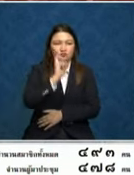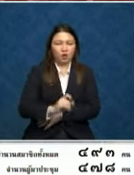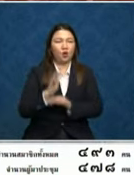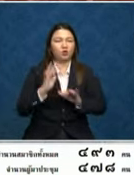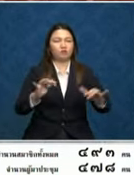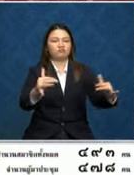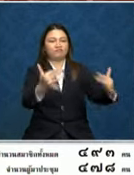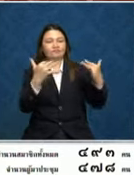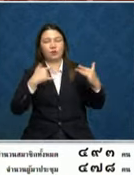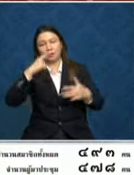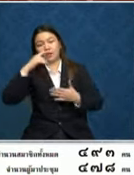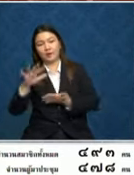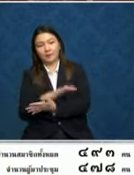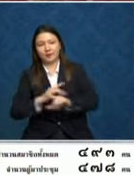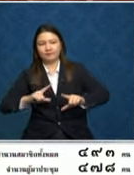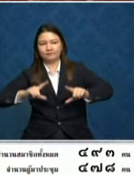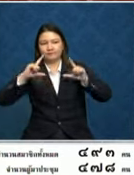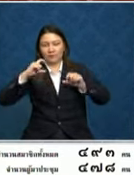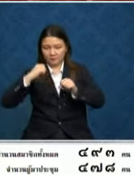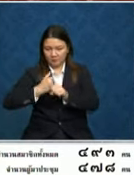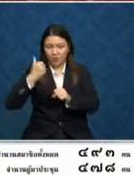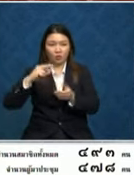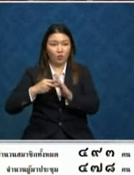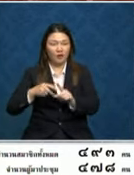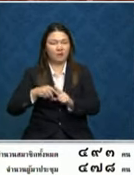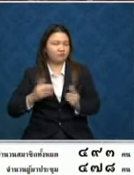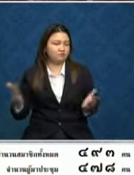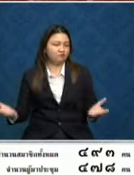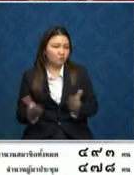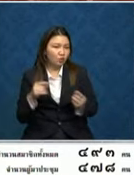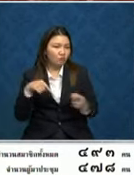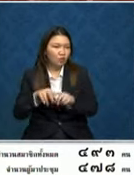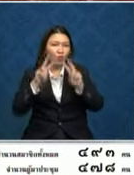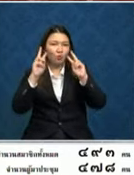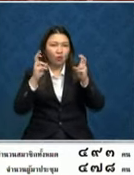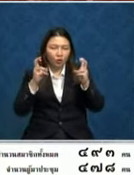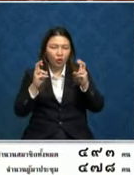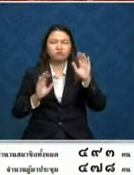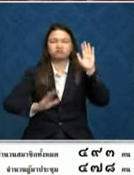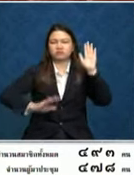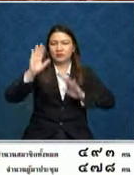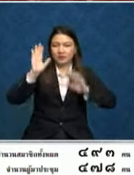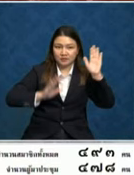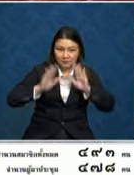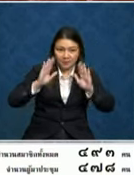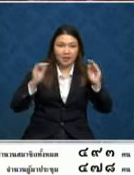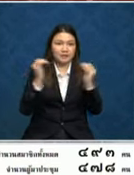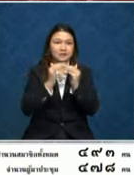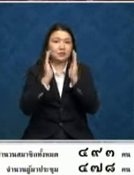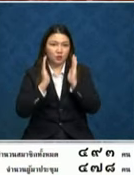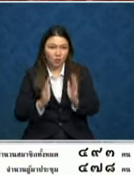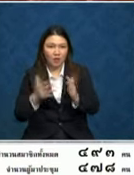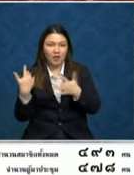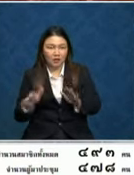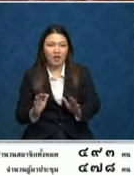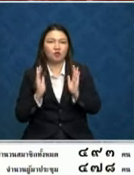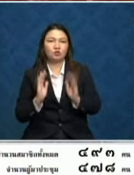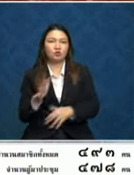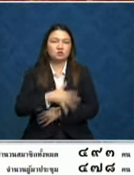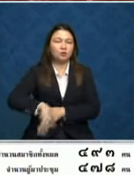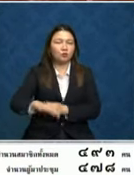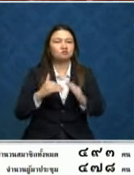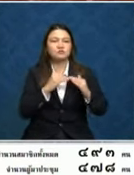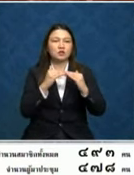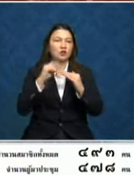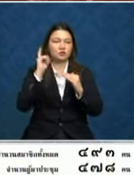ทศเห็นค่ะว่าประเทศไทยพร้อมที่จะสนับสนุนนะคะส่งเสริมประชาธิปไตยสิทธิมนุษยชนและมนุษยธรรมในประเทศต่